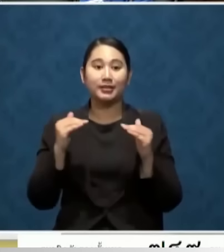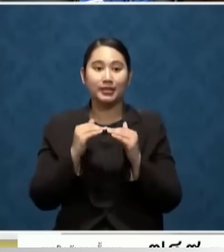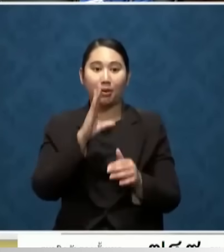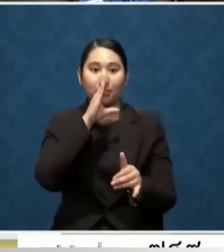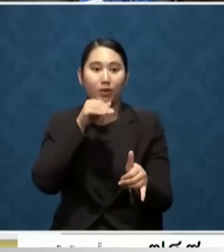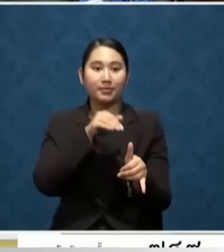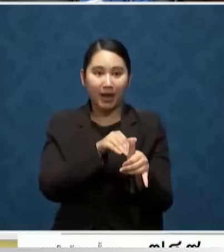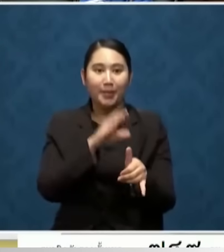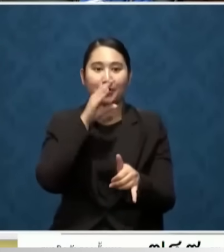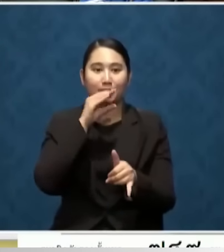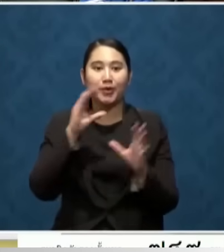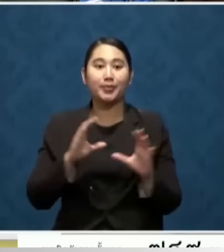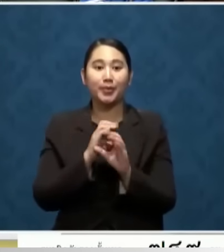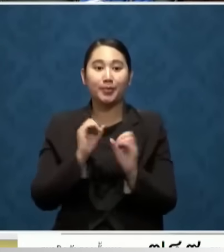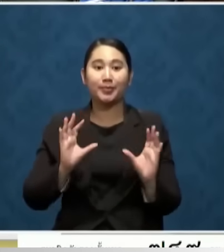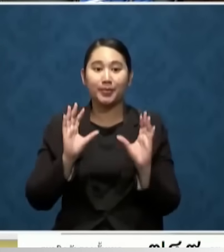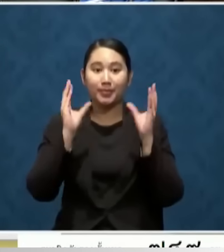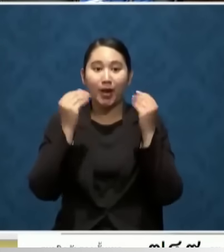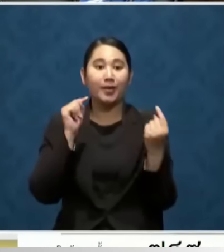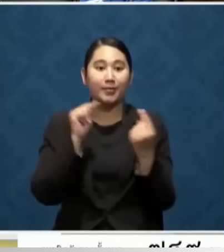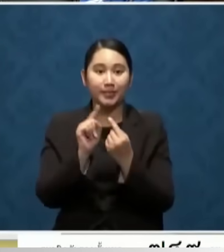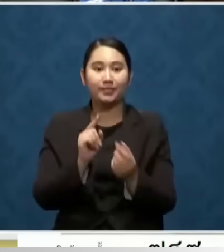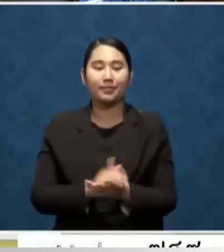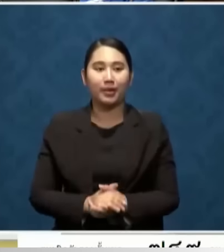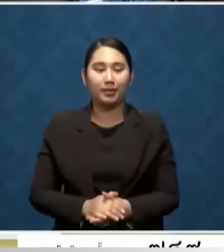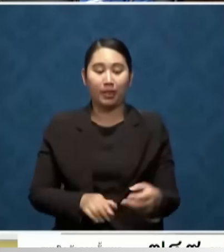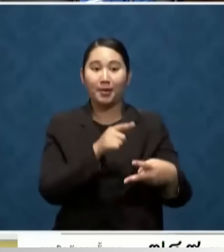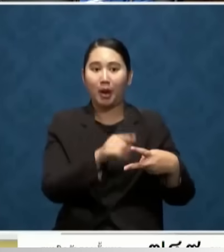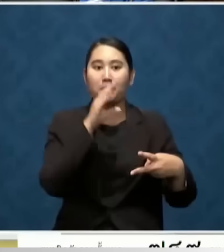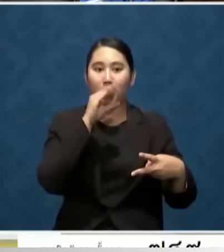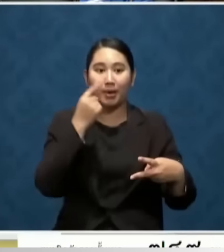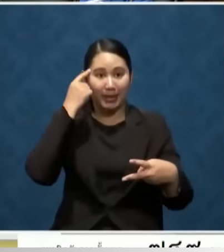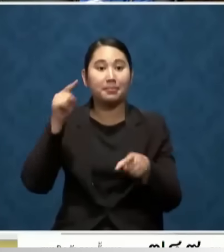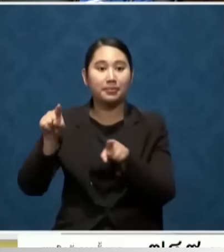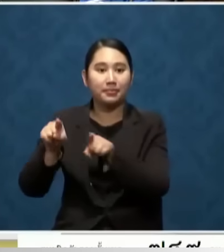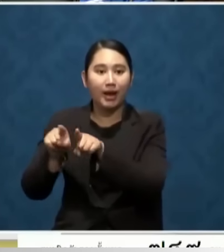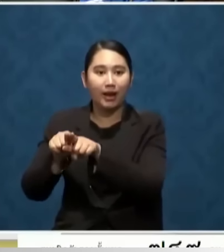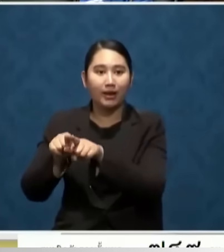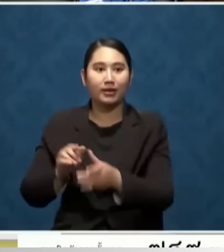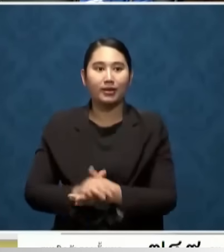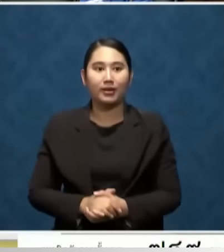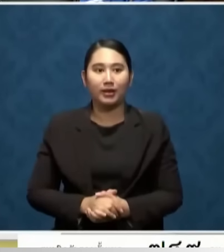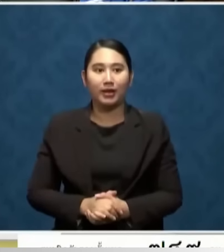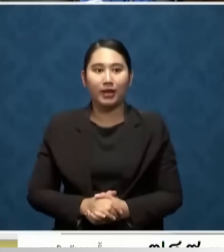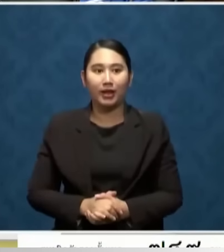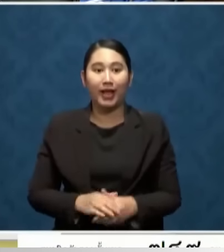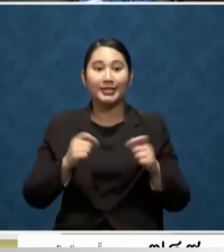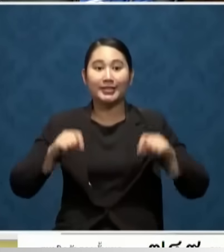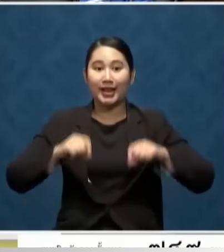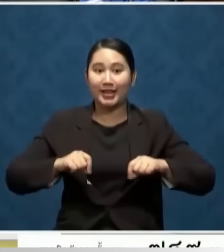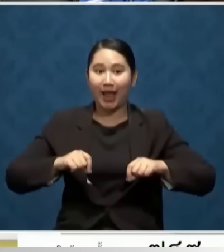งคงจะสั้นๆครับท่านประธานเรื่องที่ผมเห็นด้วยกับท่านชาดาก็คือใช่ครับเป็น M ไม่ได้อยู่ใน